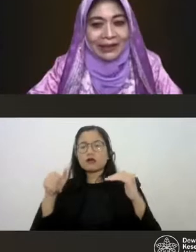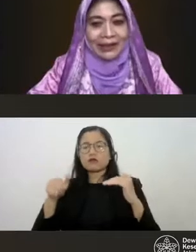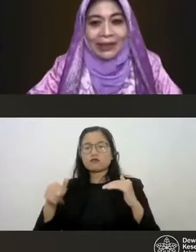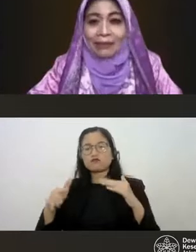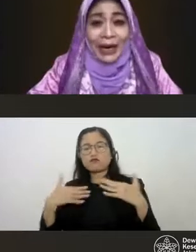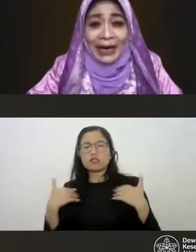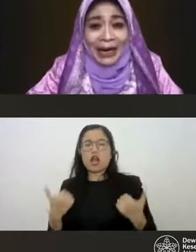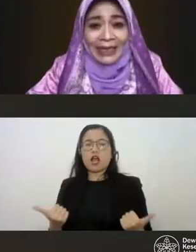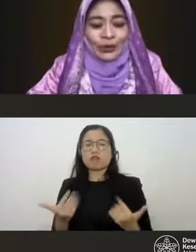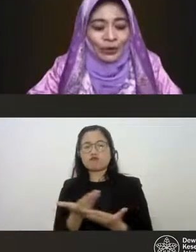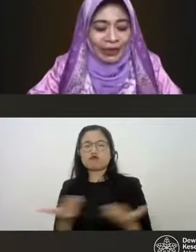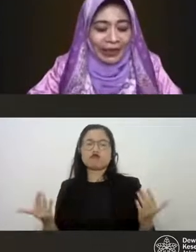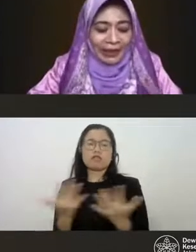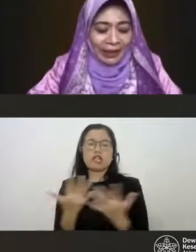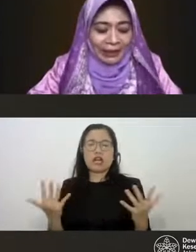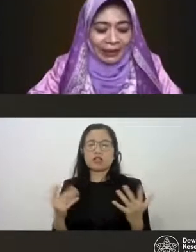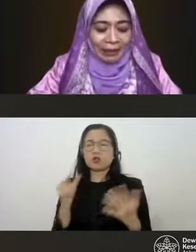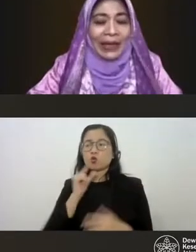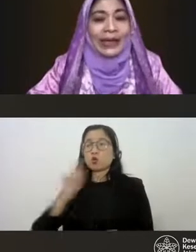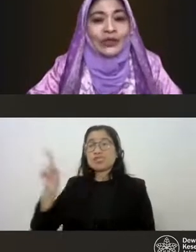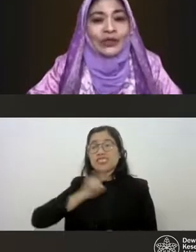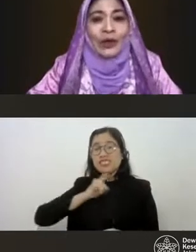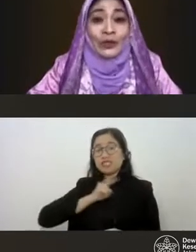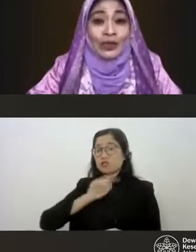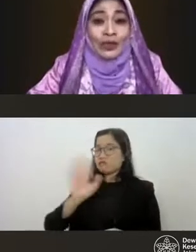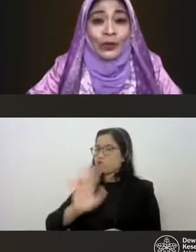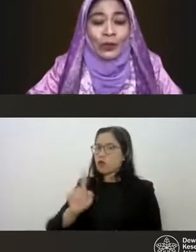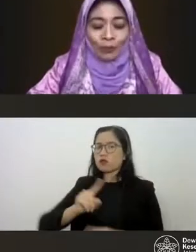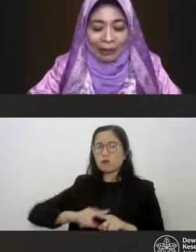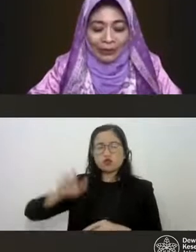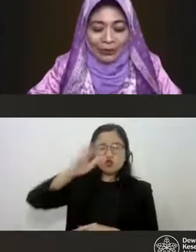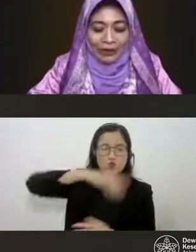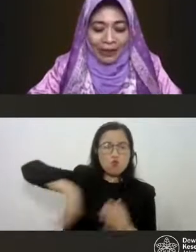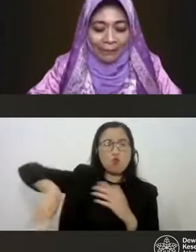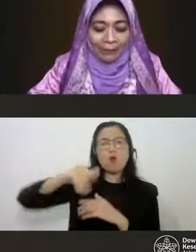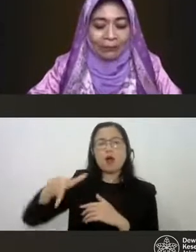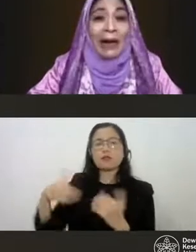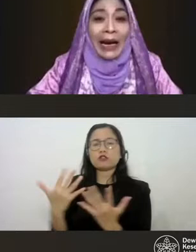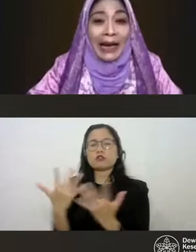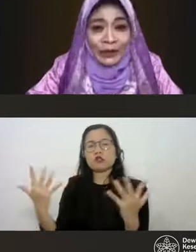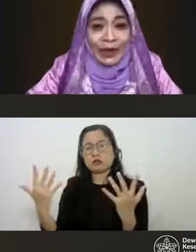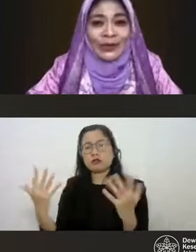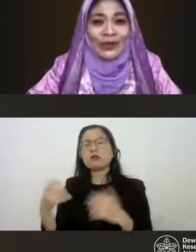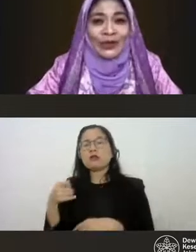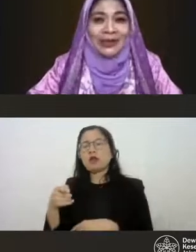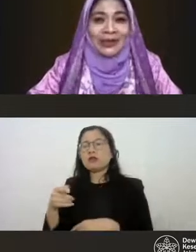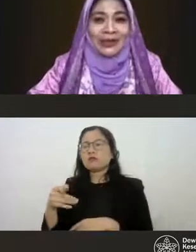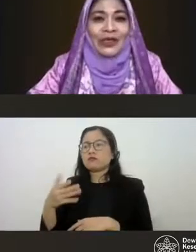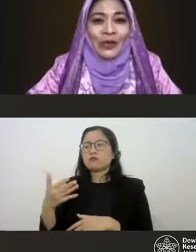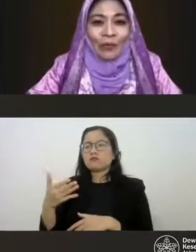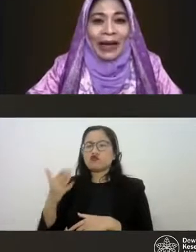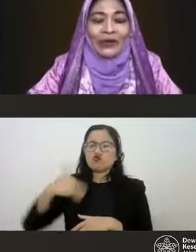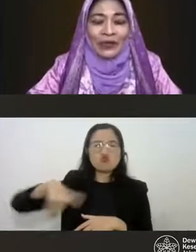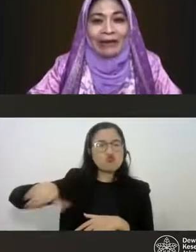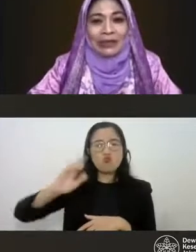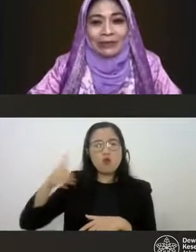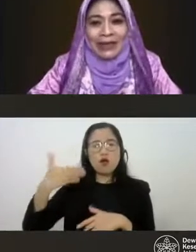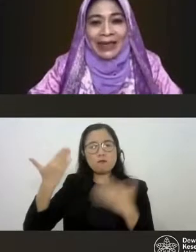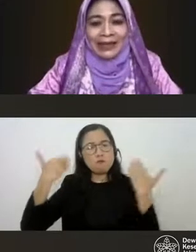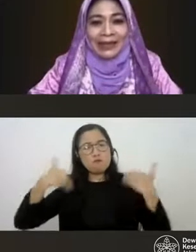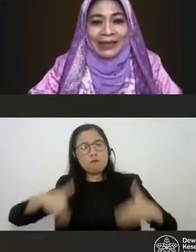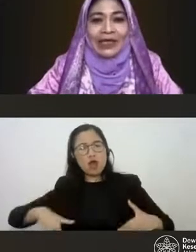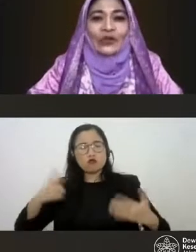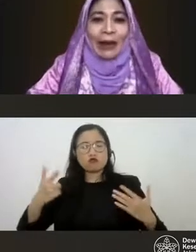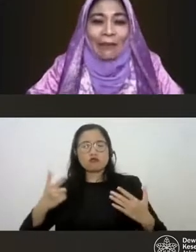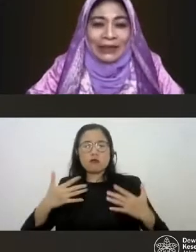kemaslahatan. Bukan hanya untuk dirinya, melainkan juga untuk seluruh umat manusia, bahkan juga untuk seluruh makhluk di alam semesta